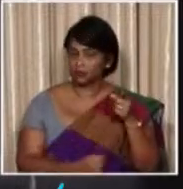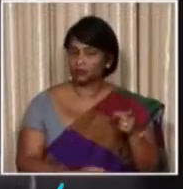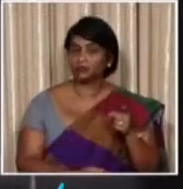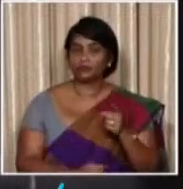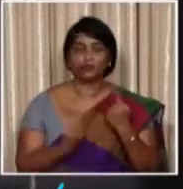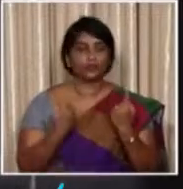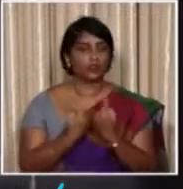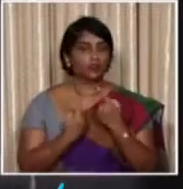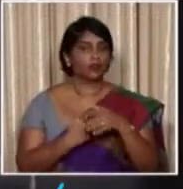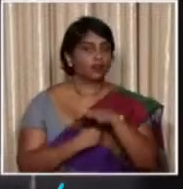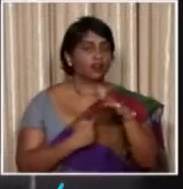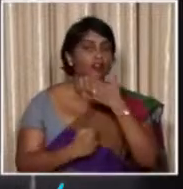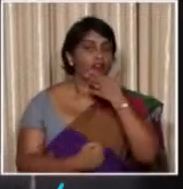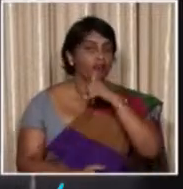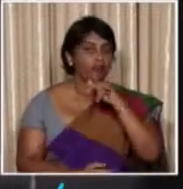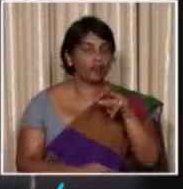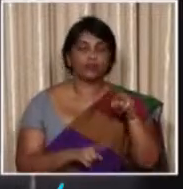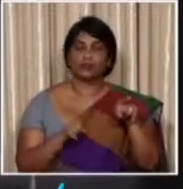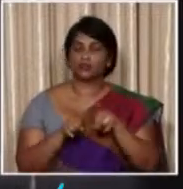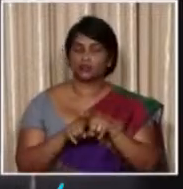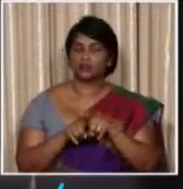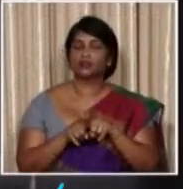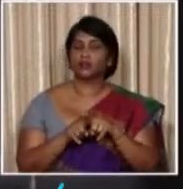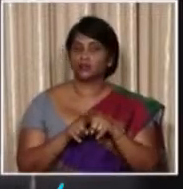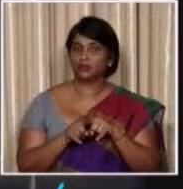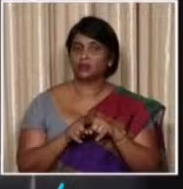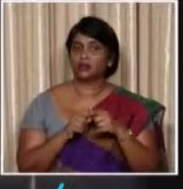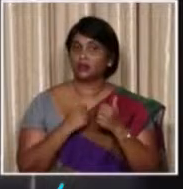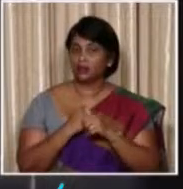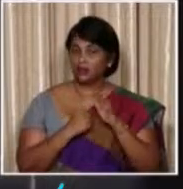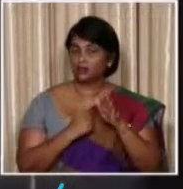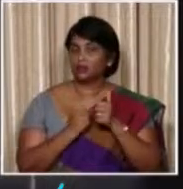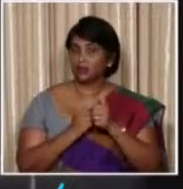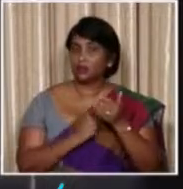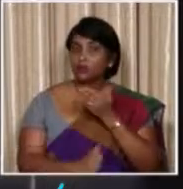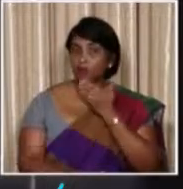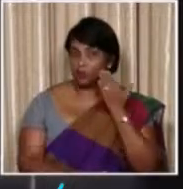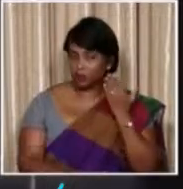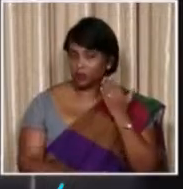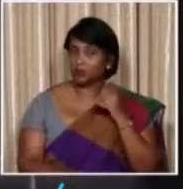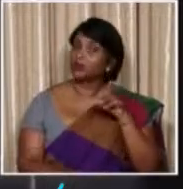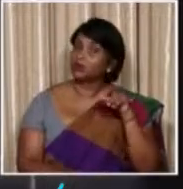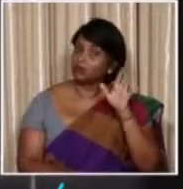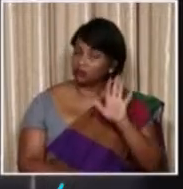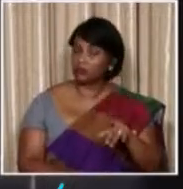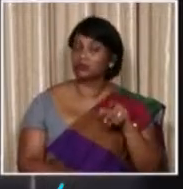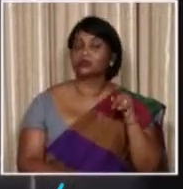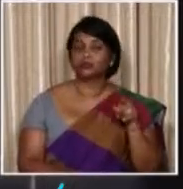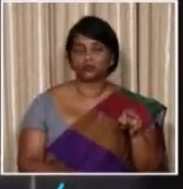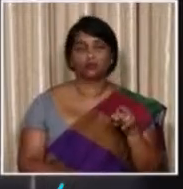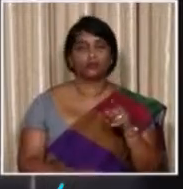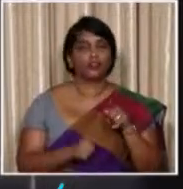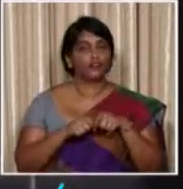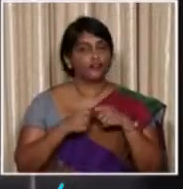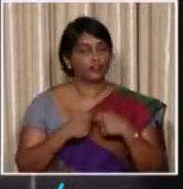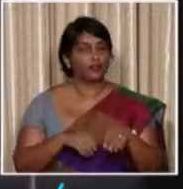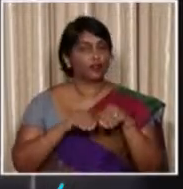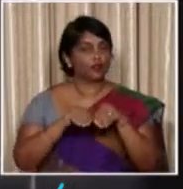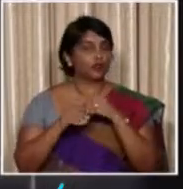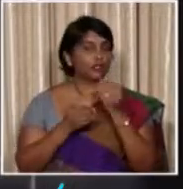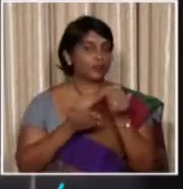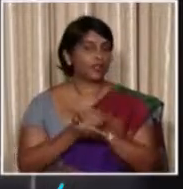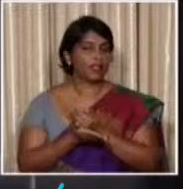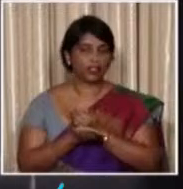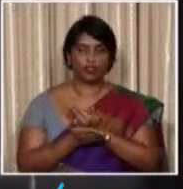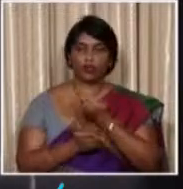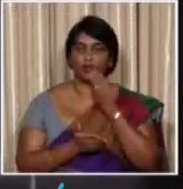තුන භූමි හා ජලාශ අදාළ ප්‍රදේශවල නිර්මාණය කිරීම කළ හැකි දෙයක්. එසේ කළහොත් එම වියදම් කෘෂිකර්මයෙන් ඉතිරි කර ගන්න